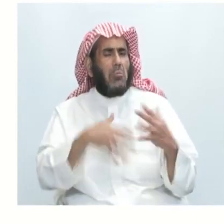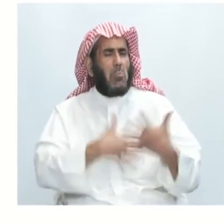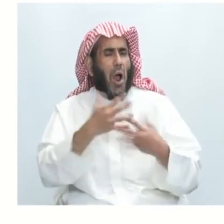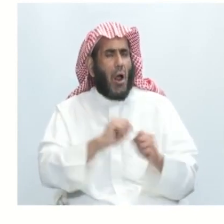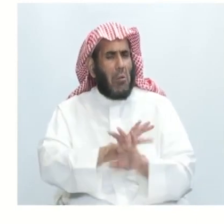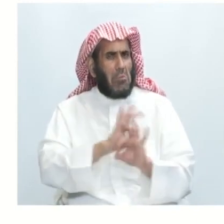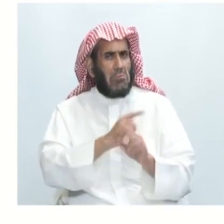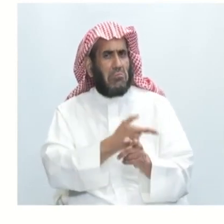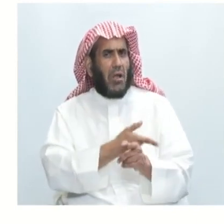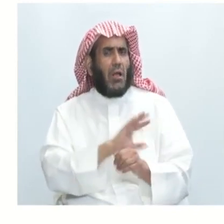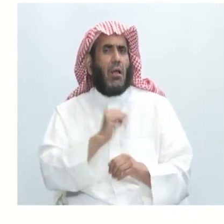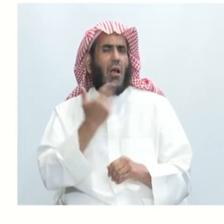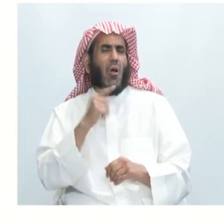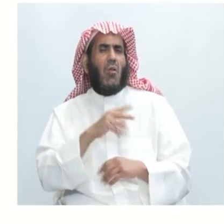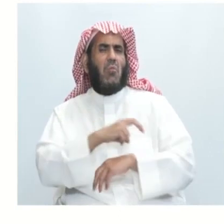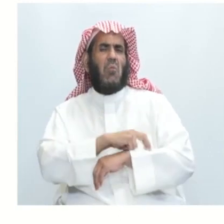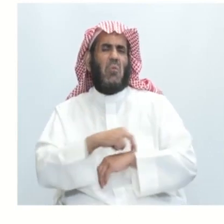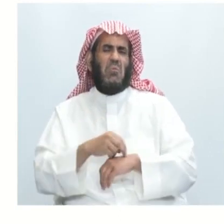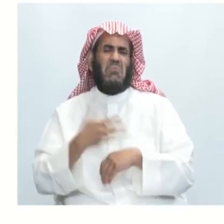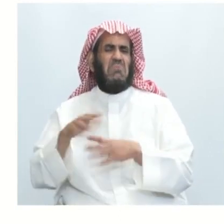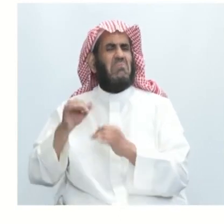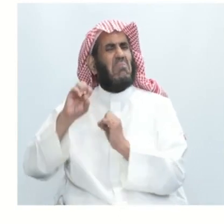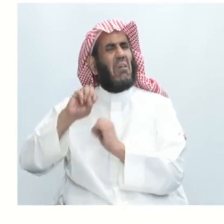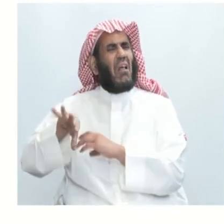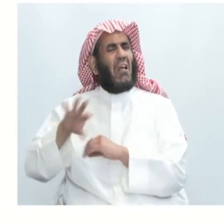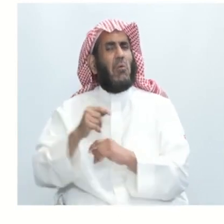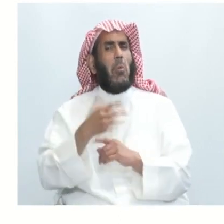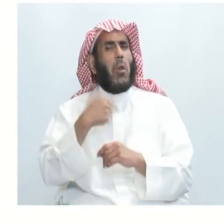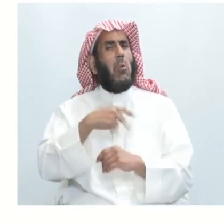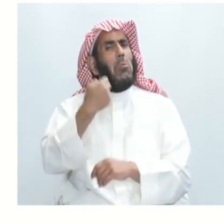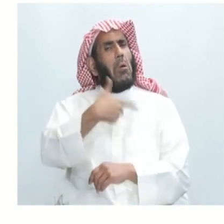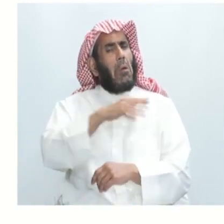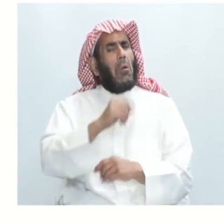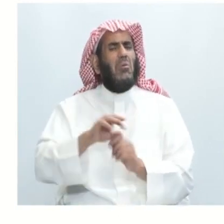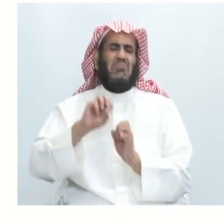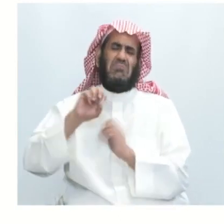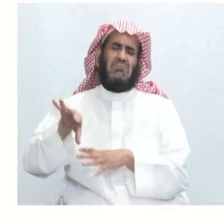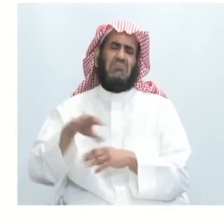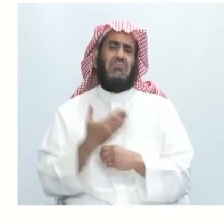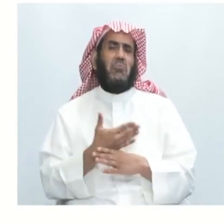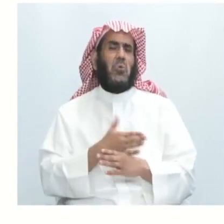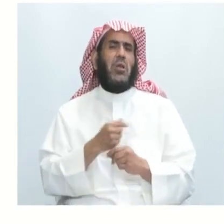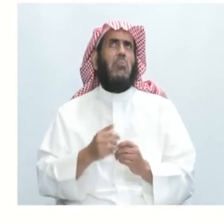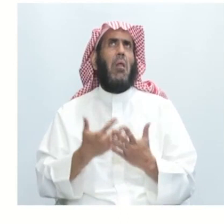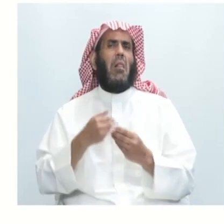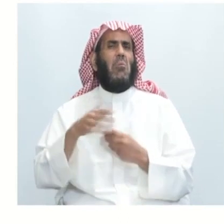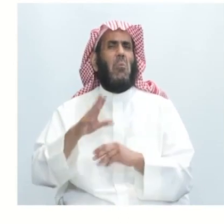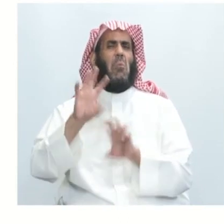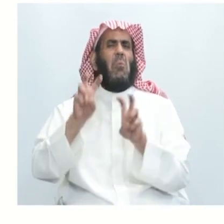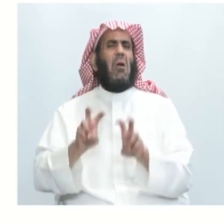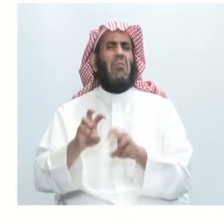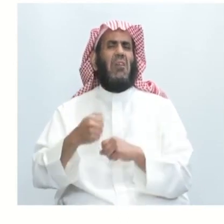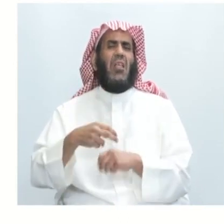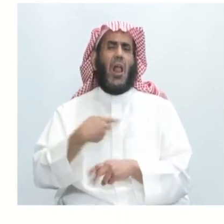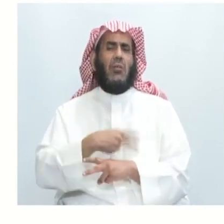به ولذلك كان الفقراء يكرهونه رغم انه يتصدق عليه وكانوا يتمنون لو يكف عن هذه